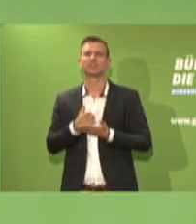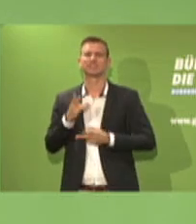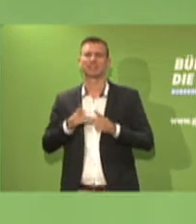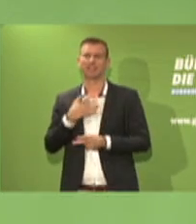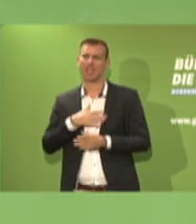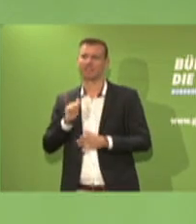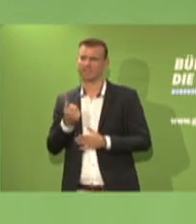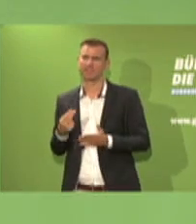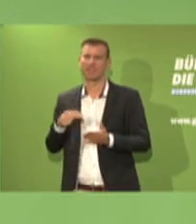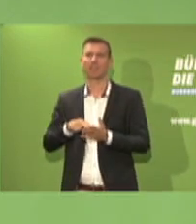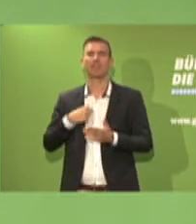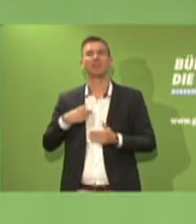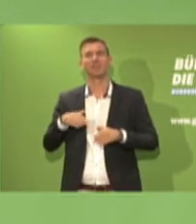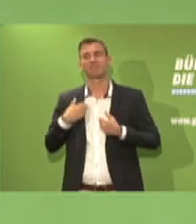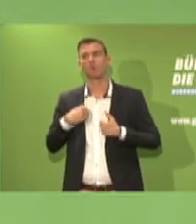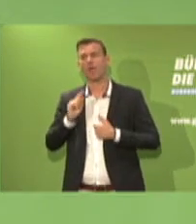lassen. Ich freue mich, dass auch zwei neue